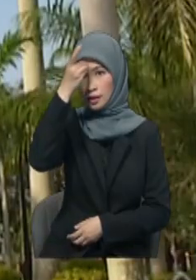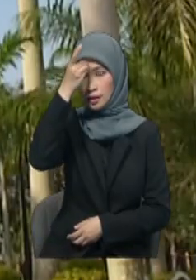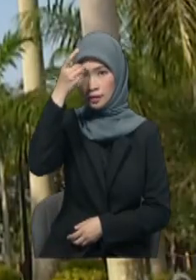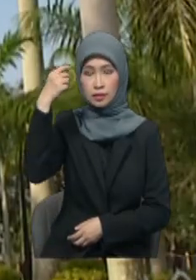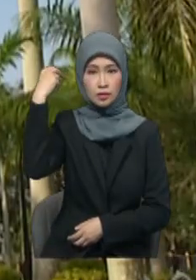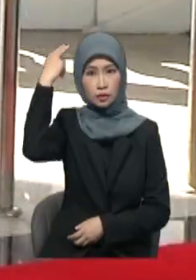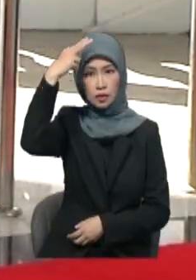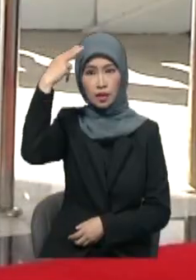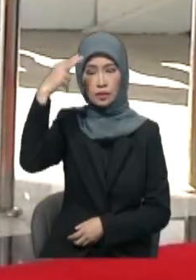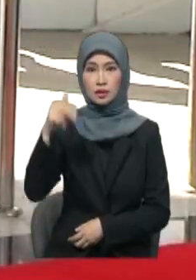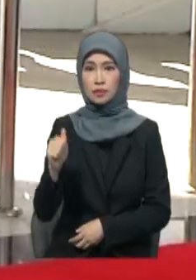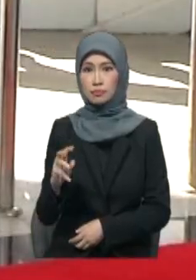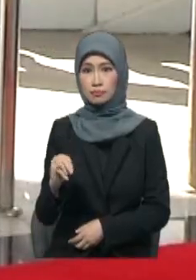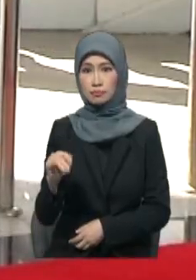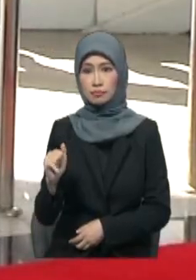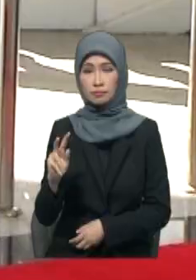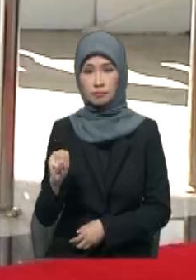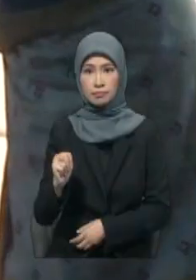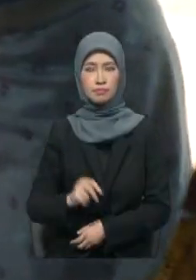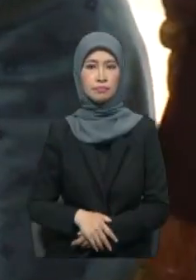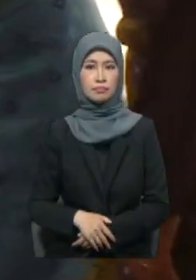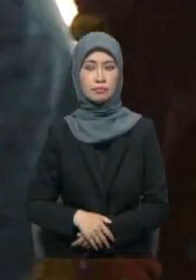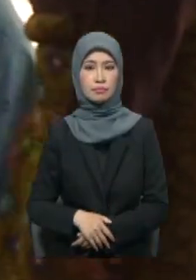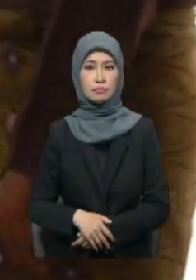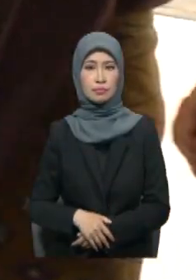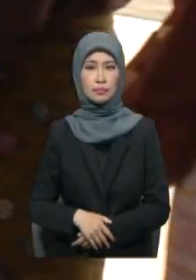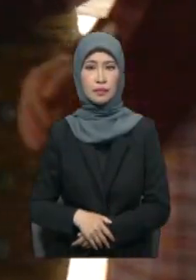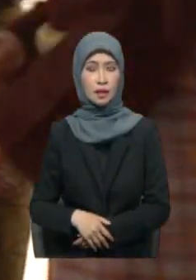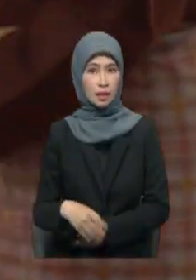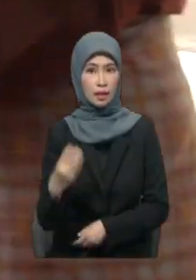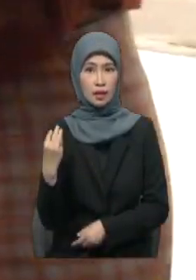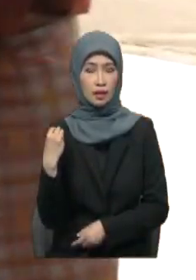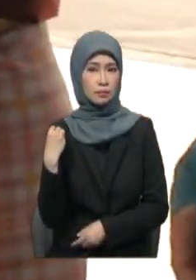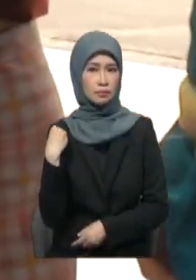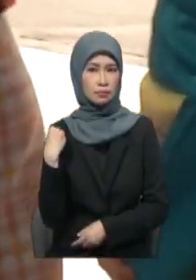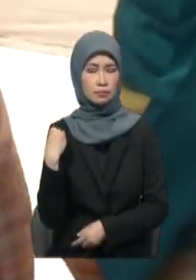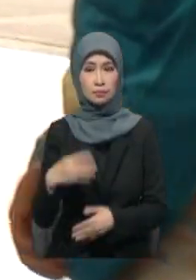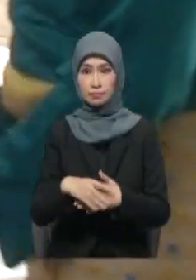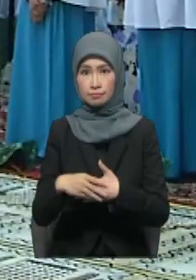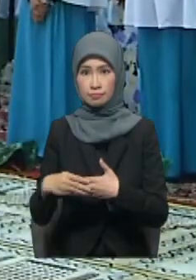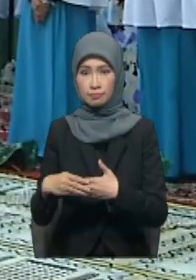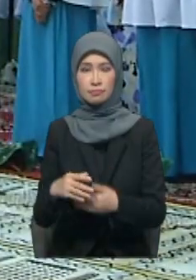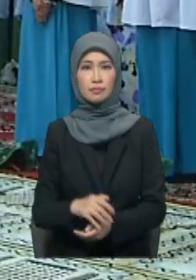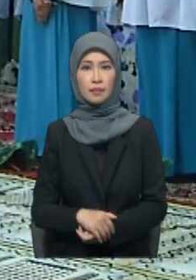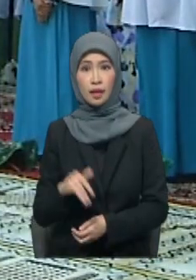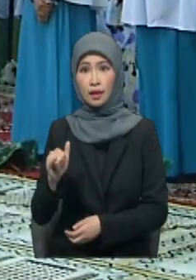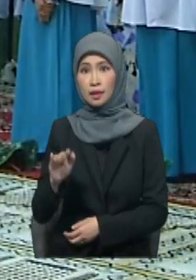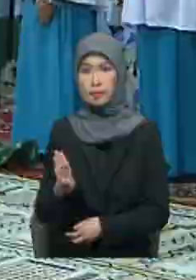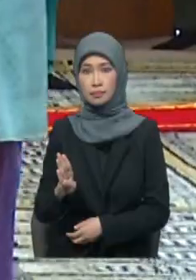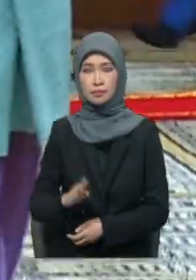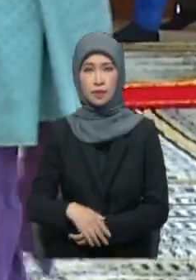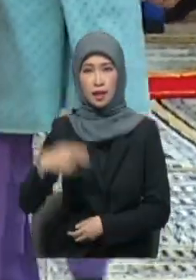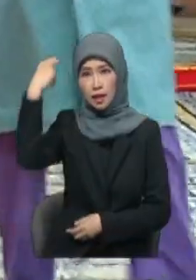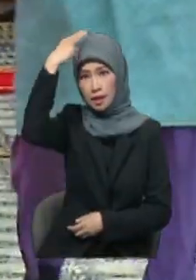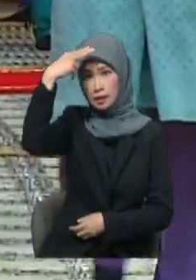Abdullah menteri di jabatan Perdana Menteri dan menteri kewangan dan ekonomi kedua dan yang berhormat Datuk Seri Setia Awang Haji